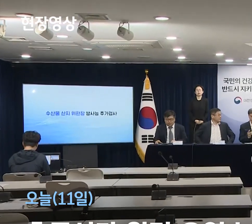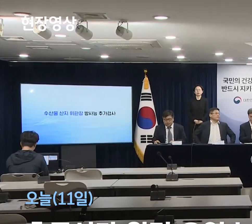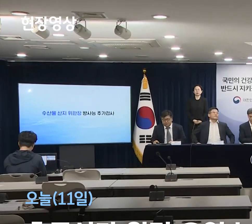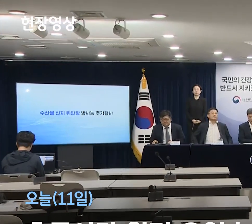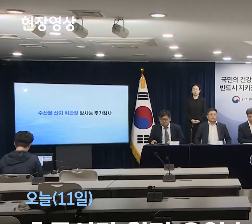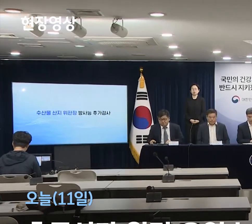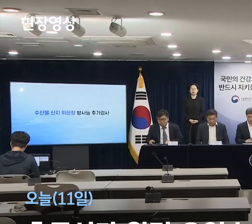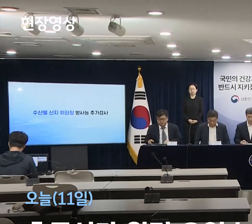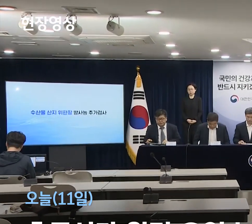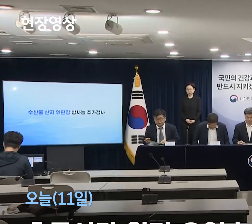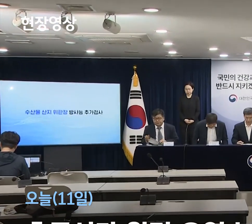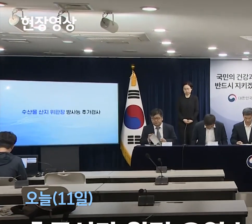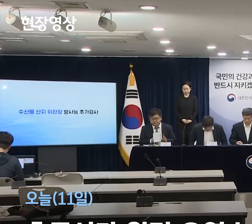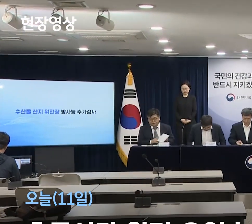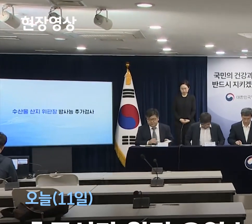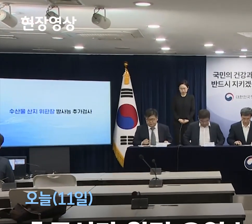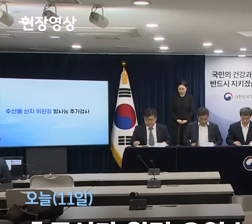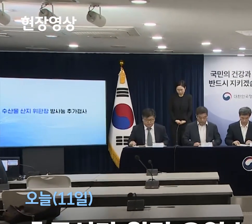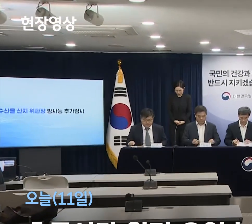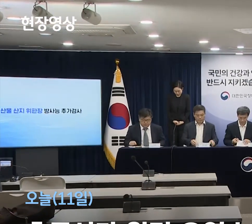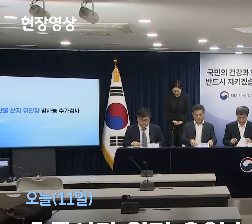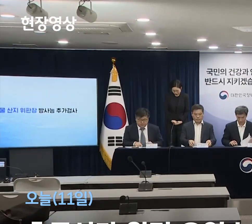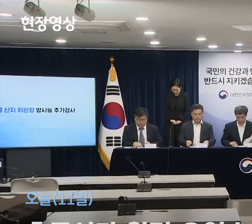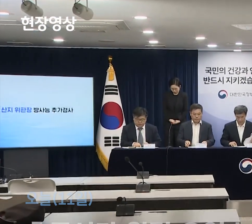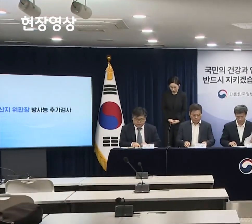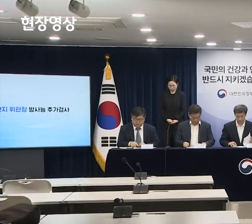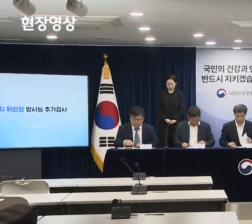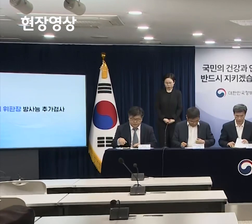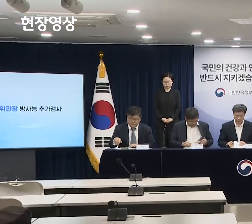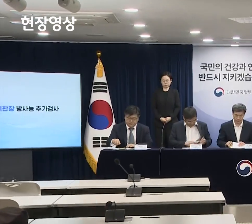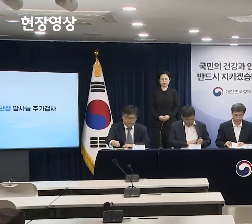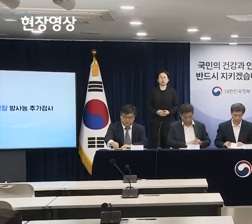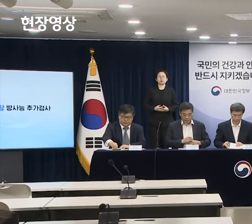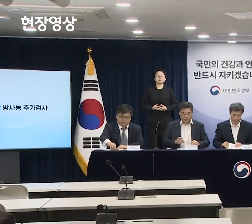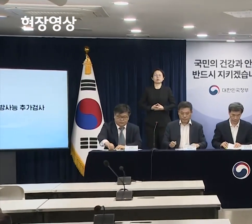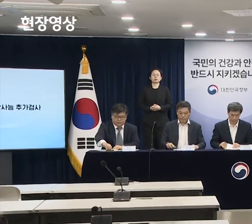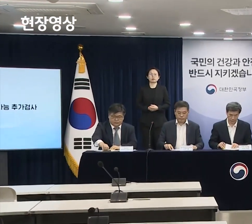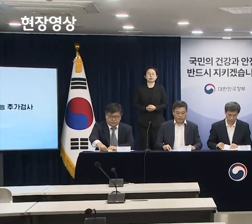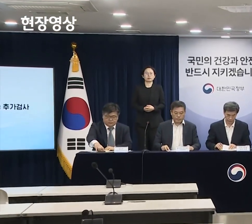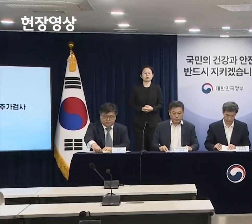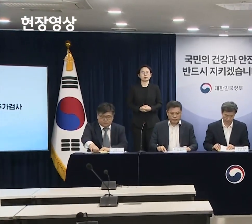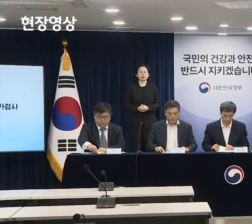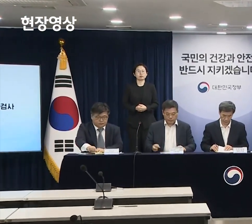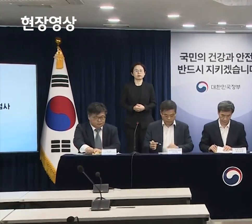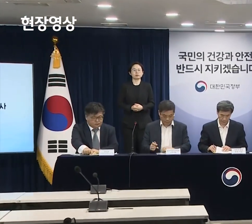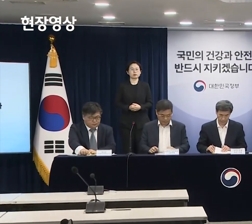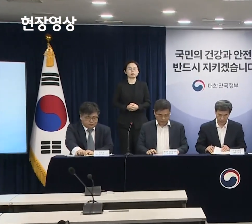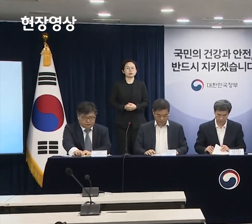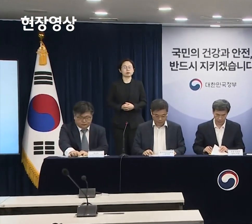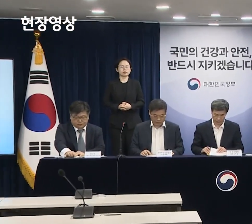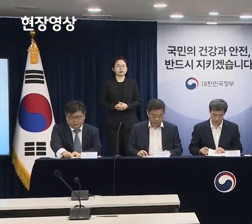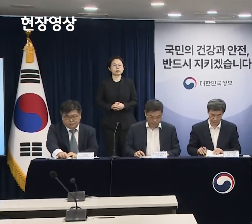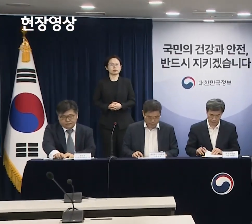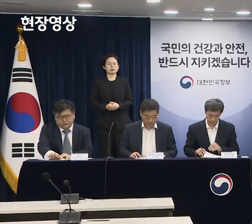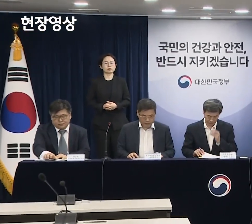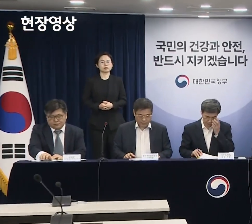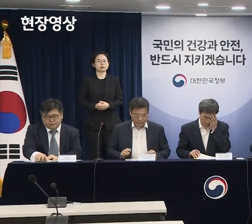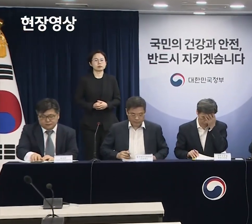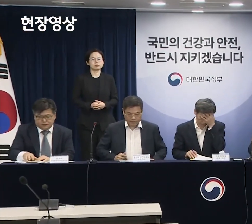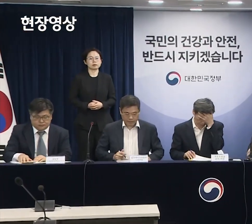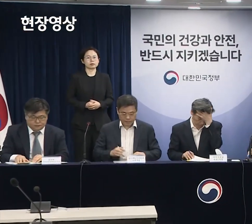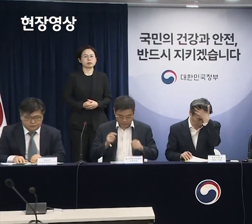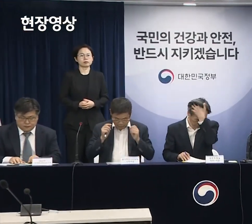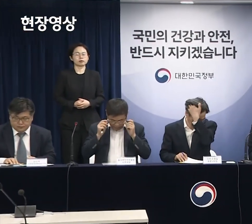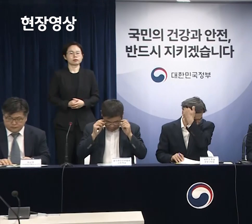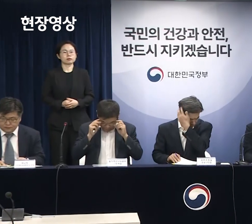지금부터 후쿠시마 오염수 방류 관련 브리핑을 시작하겠습니다. 먼저 전재우 해수부 기획조정실장께서 우리 해역 수산물